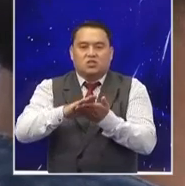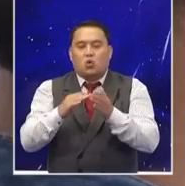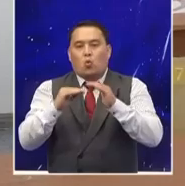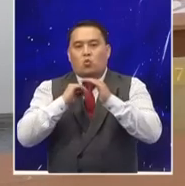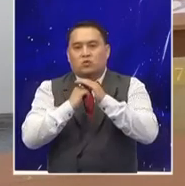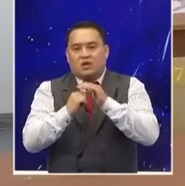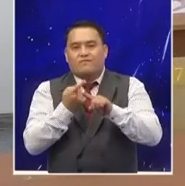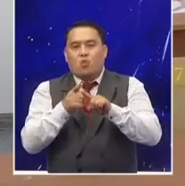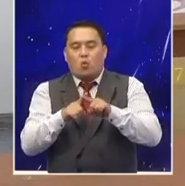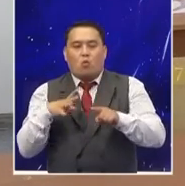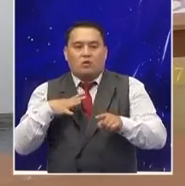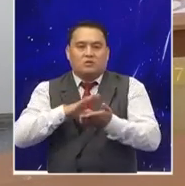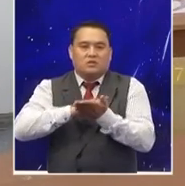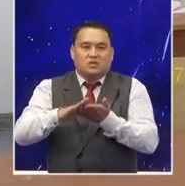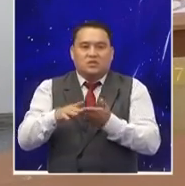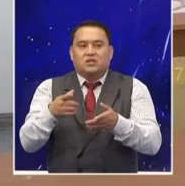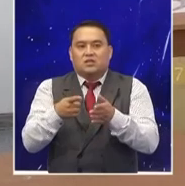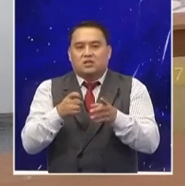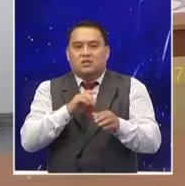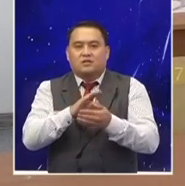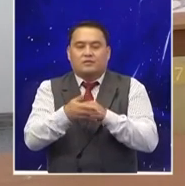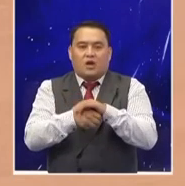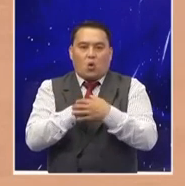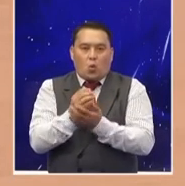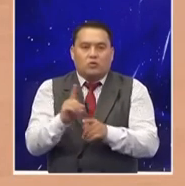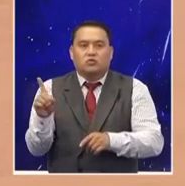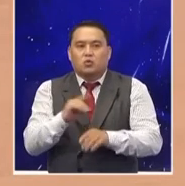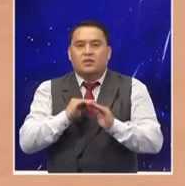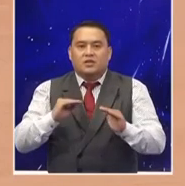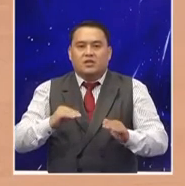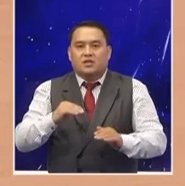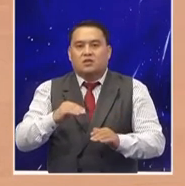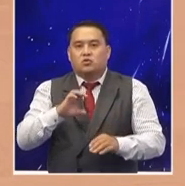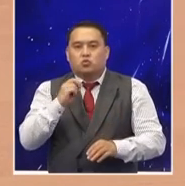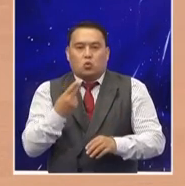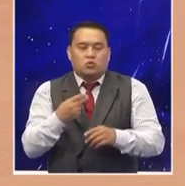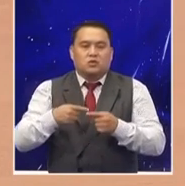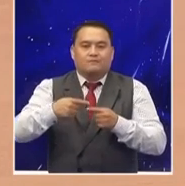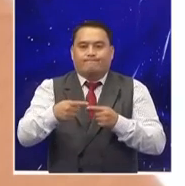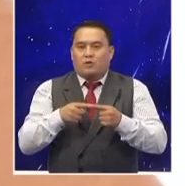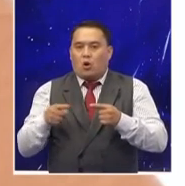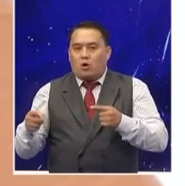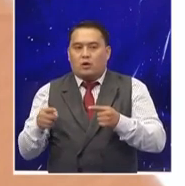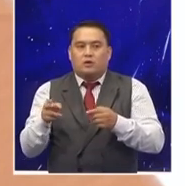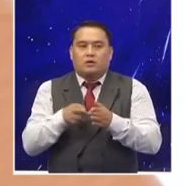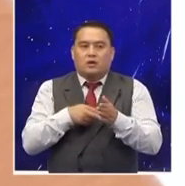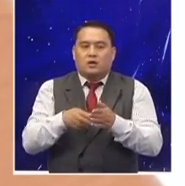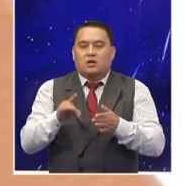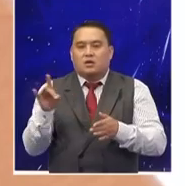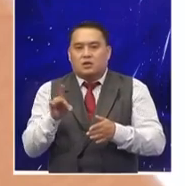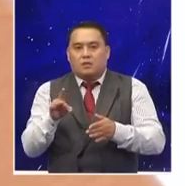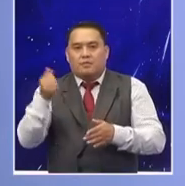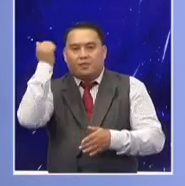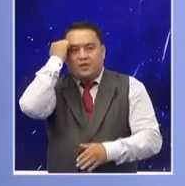все классы укомплектованы антисептиками и dice ковриками чтобы дети соблюдали социальную дистанцию везде расклеенные разметки и